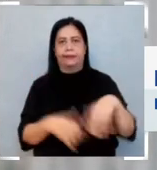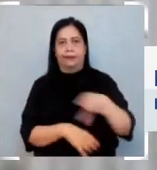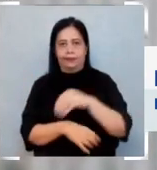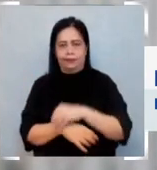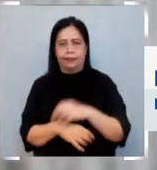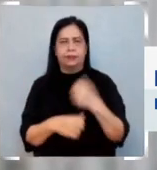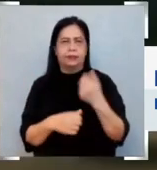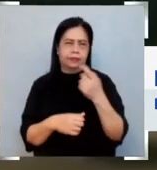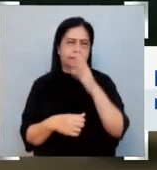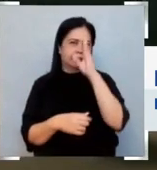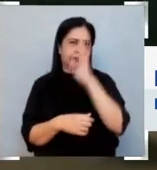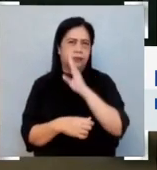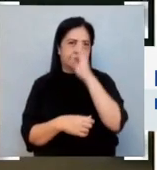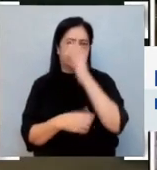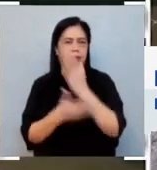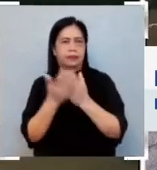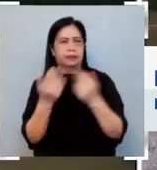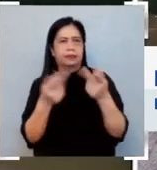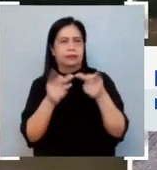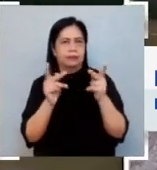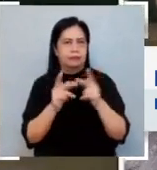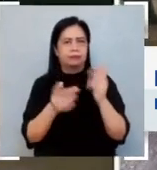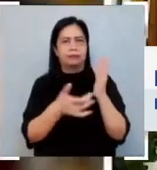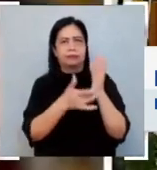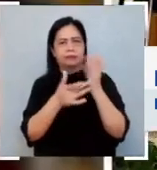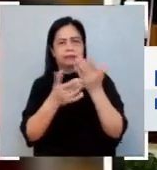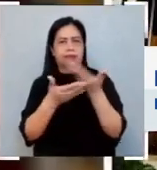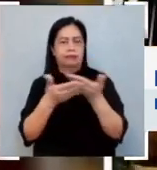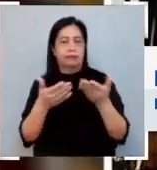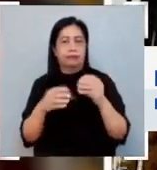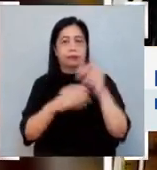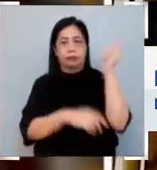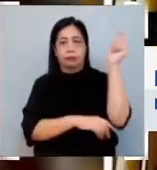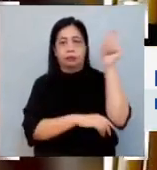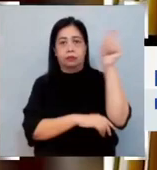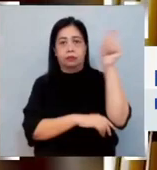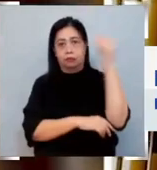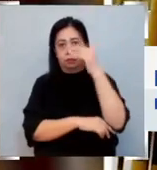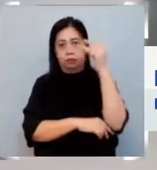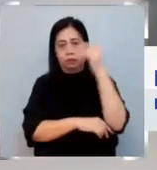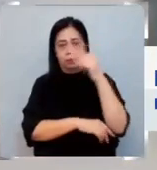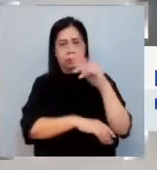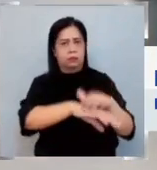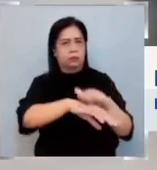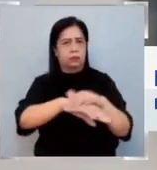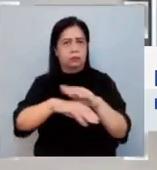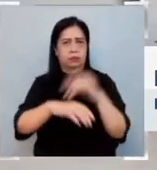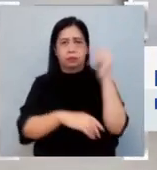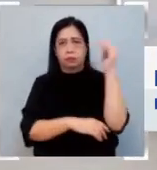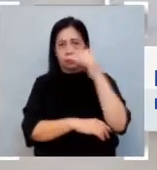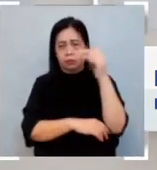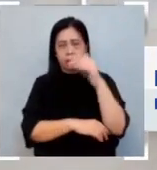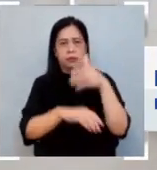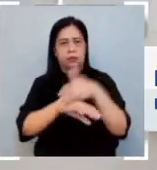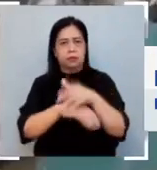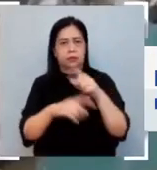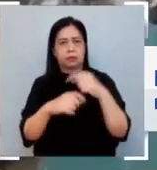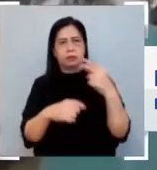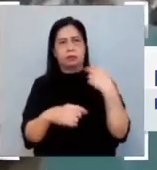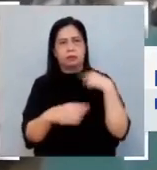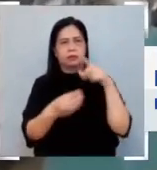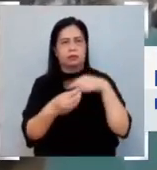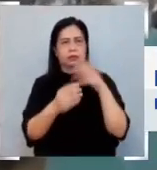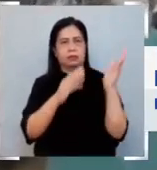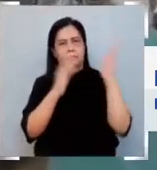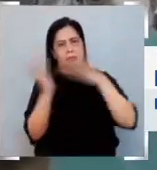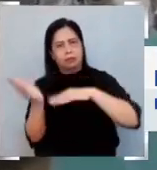nasira ang ilang pasilidad at kagamitan sa Tuguegarao Airport. Nag-abiso na ang pamunuan ng airport matapos maantalang ilang biyahe.